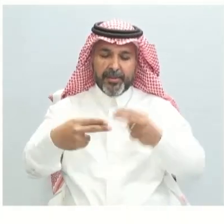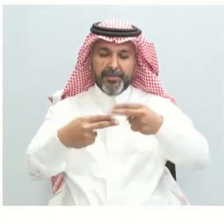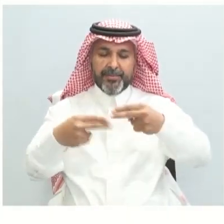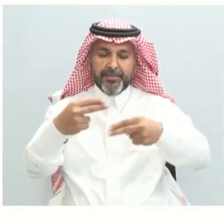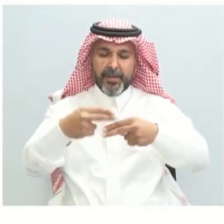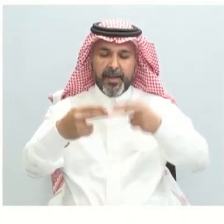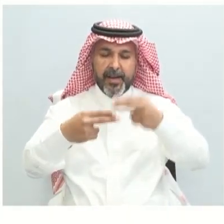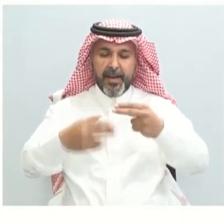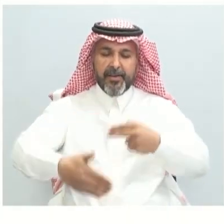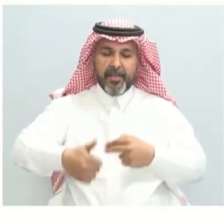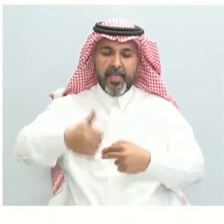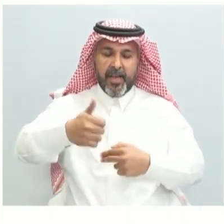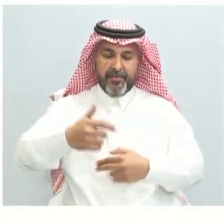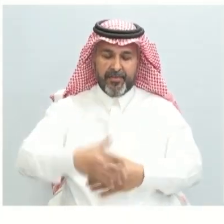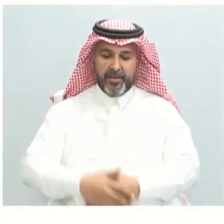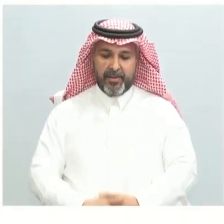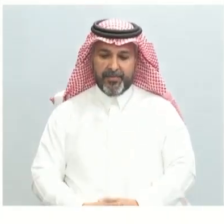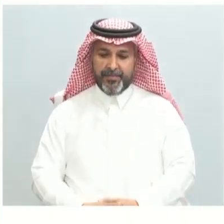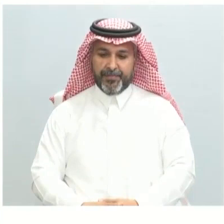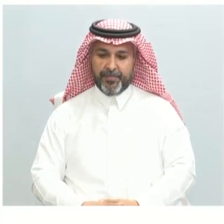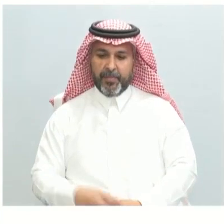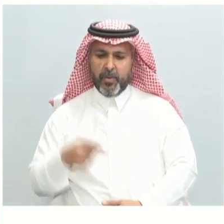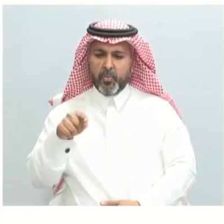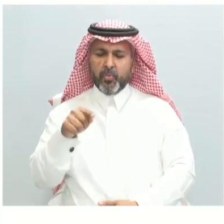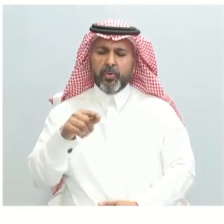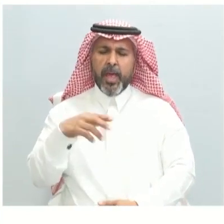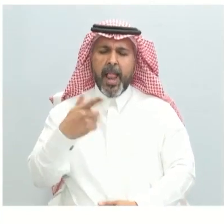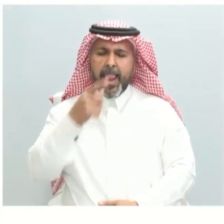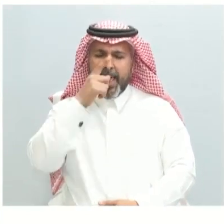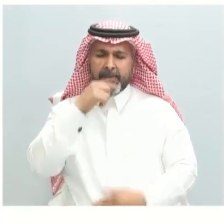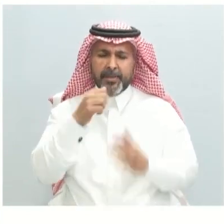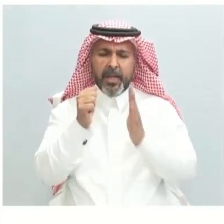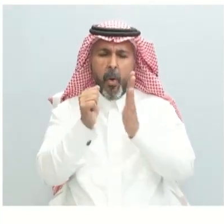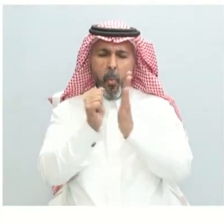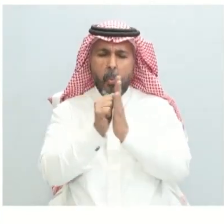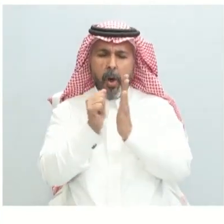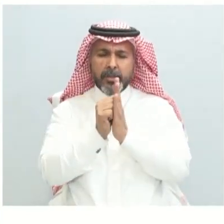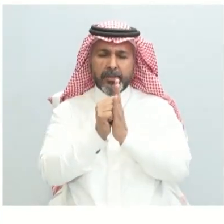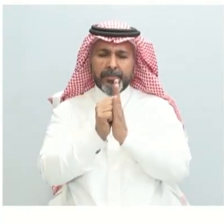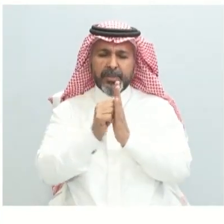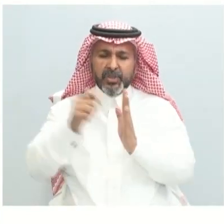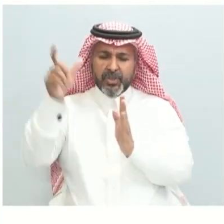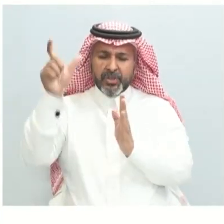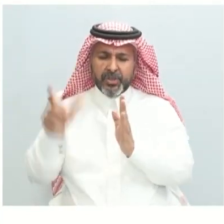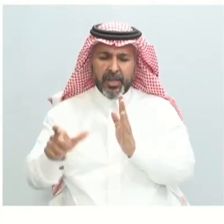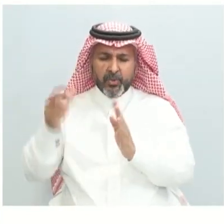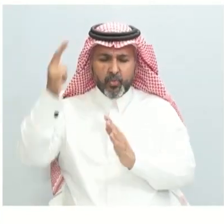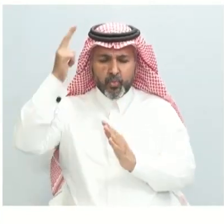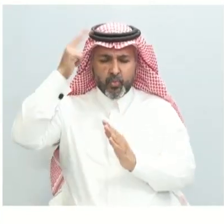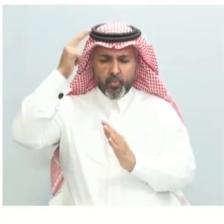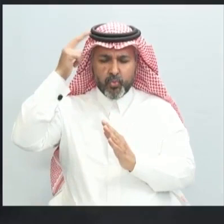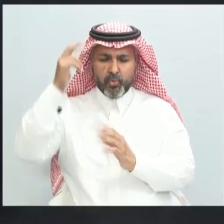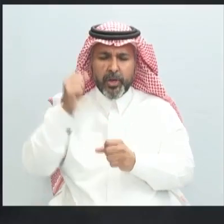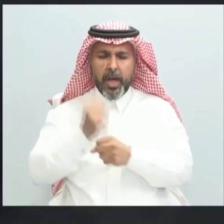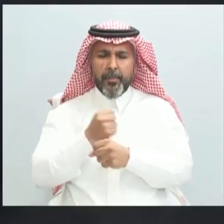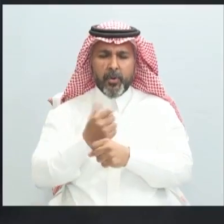تقويم ختامي عدد واجبات المواطن السعودي عدد واجبات المواطن السعودي